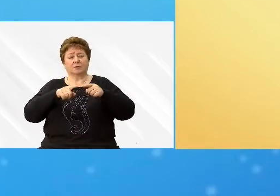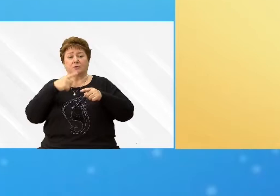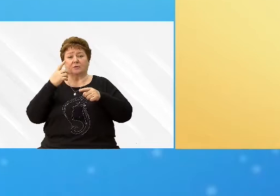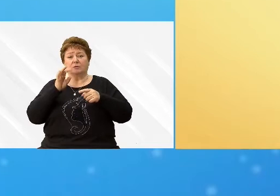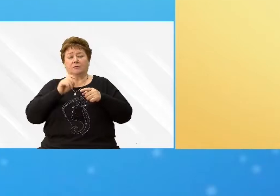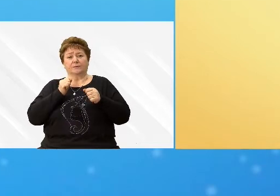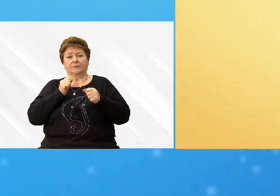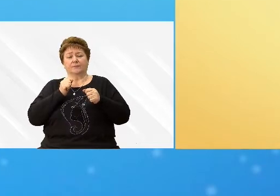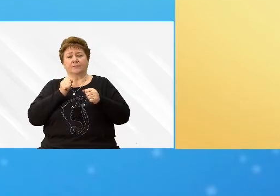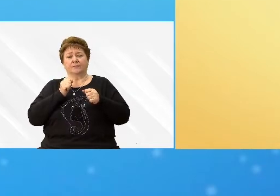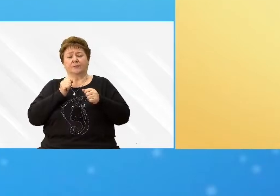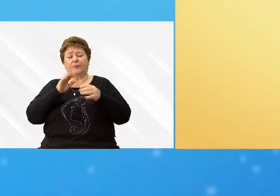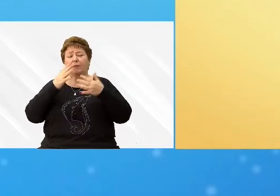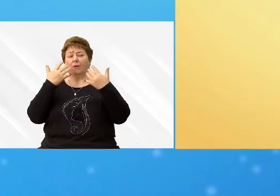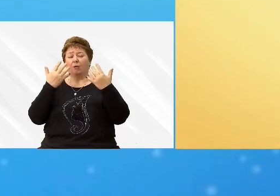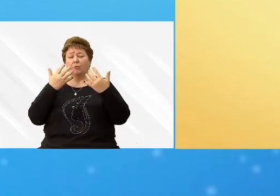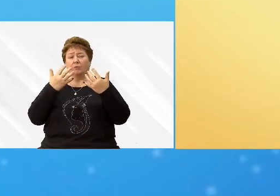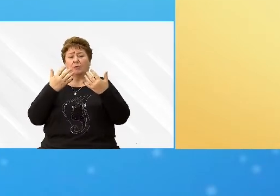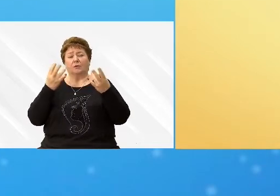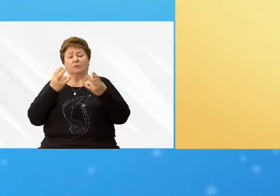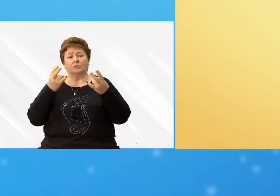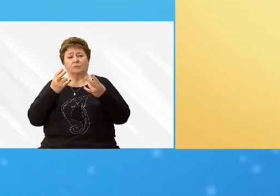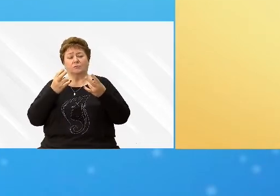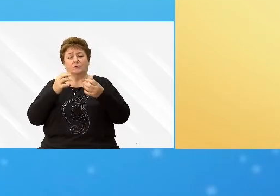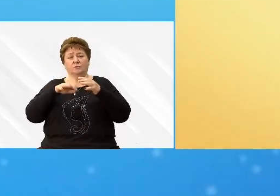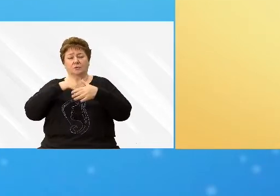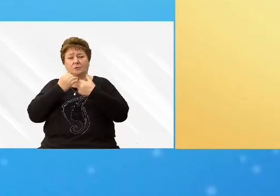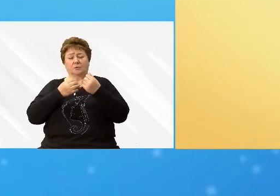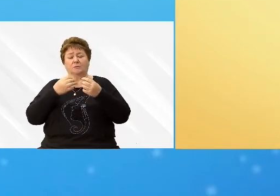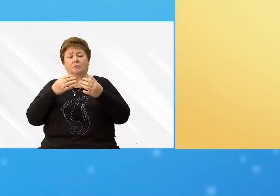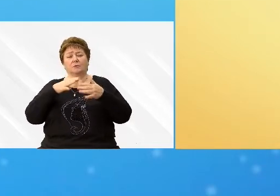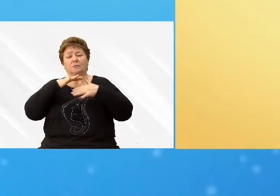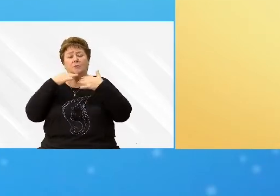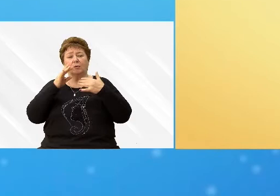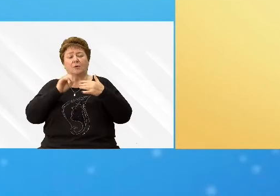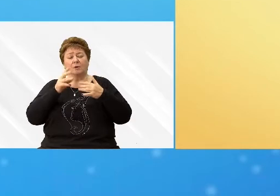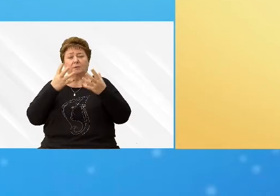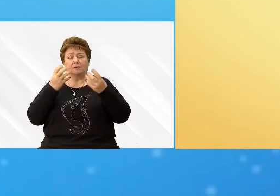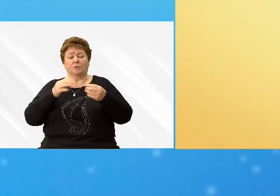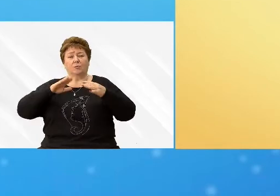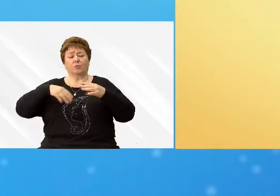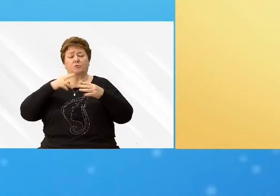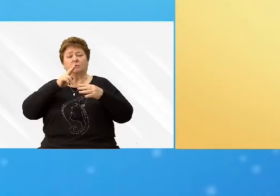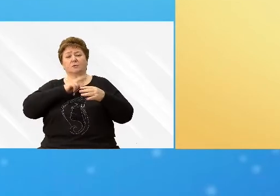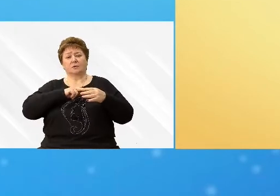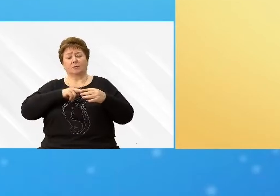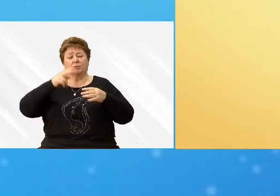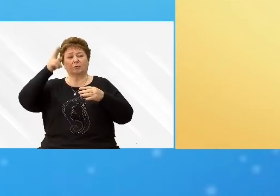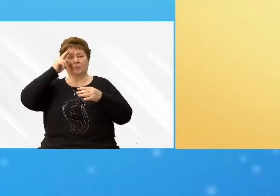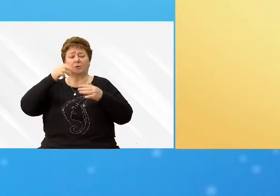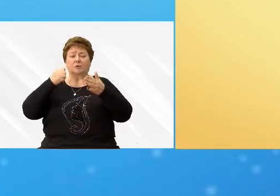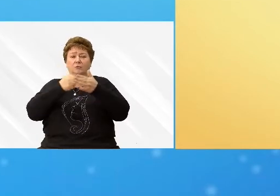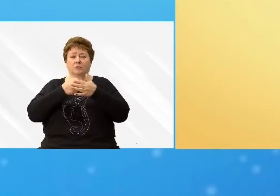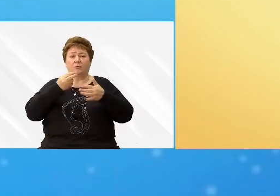в неделю руки следует мыть несколько раз в день после работы туалета перед